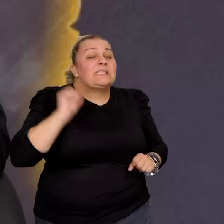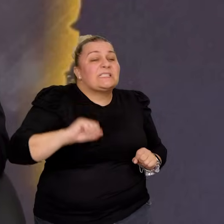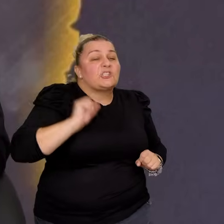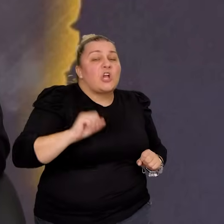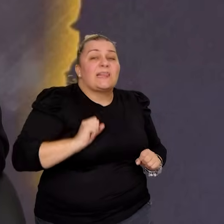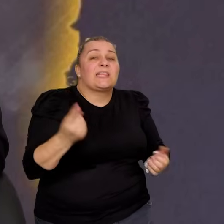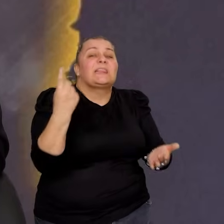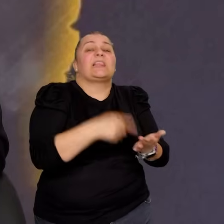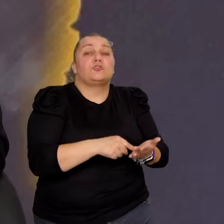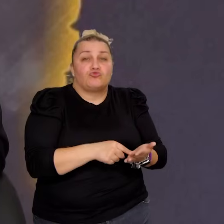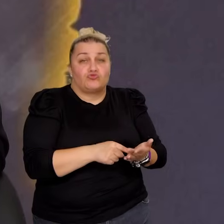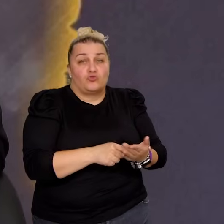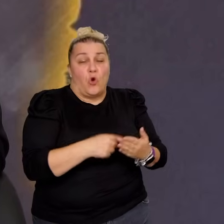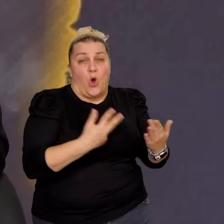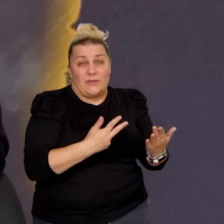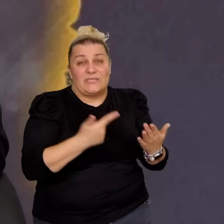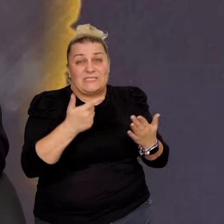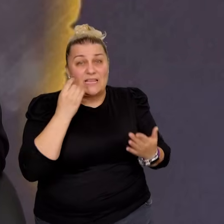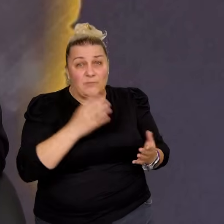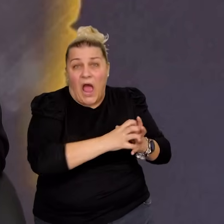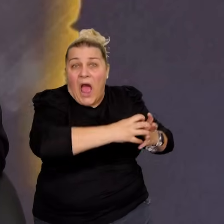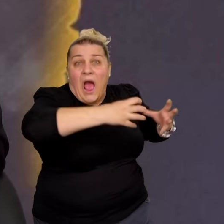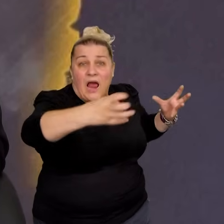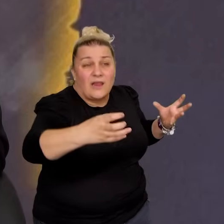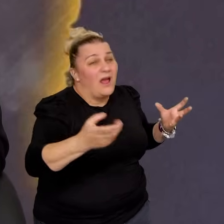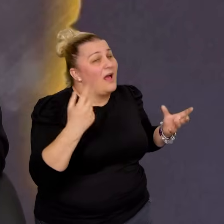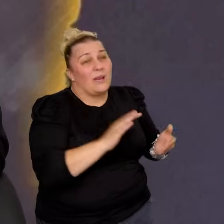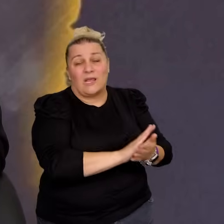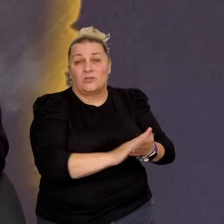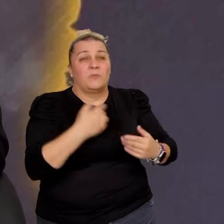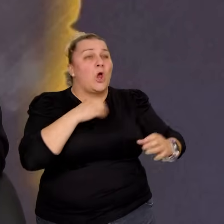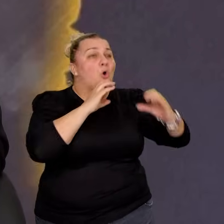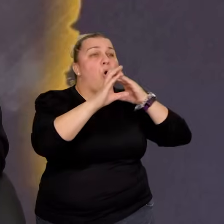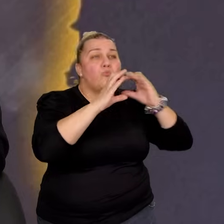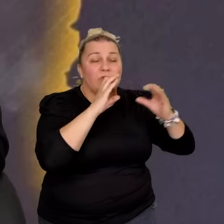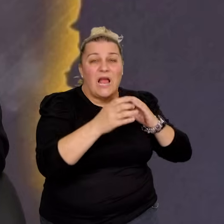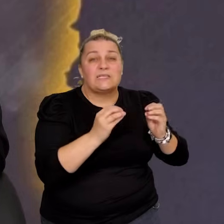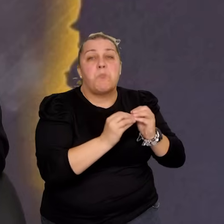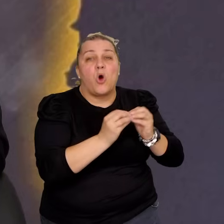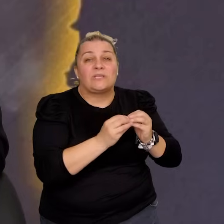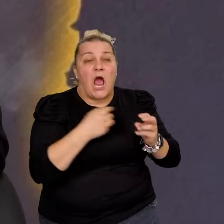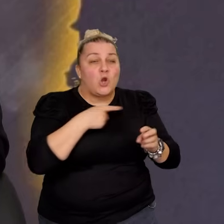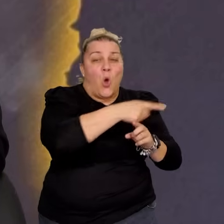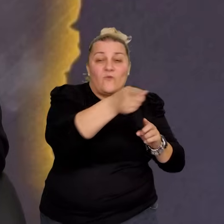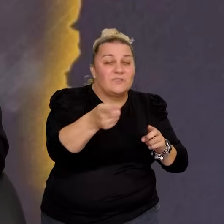1087 ili već koliko, ali jednostavno, kad je prekinuta komunikacija zbog Danovcima, gdje je nama bio